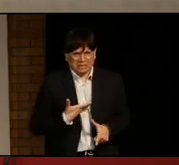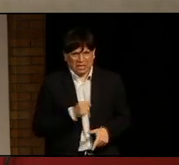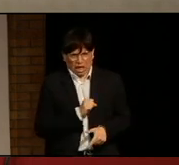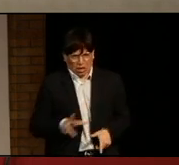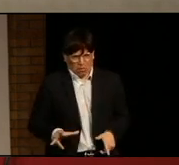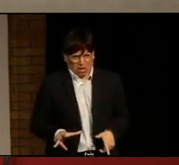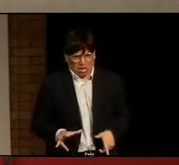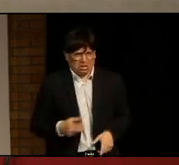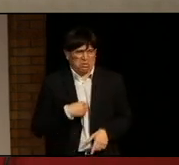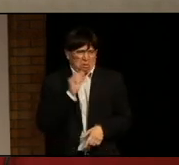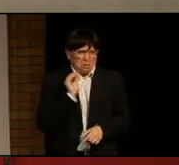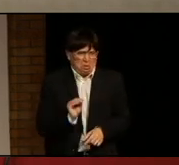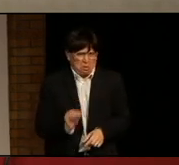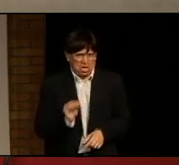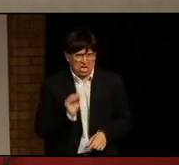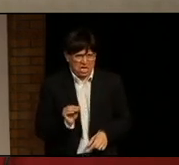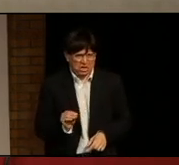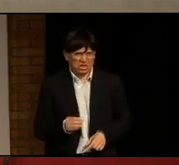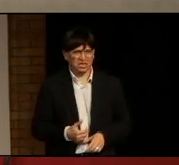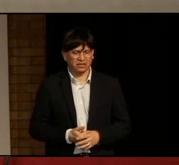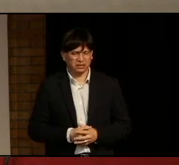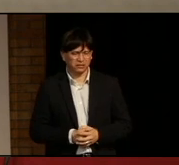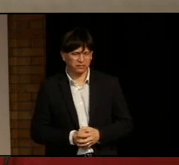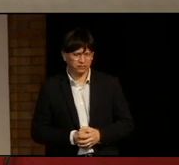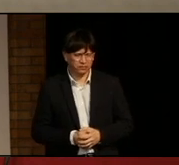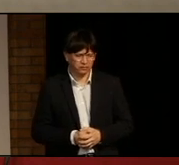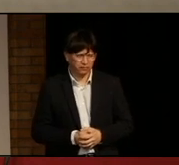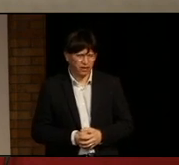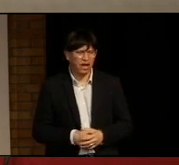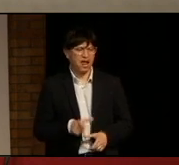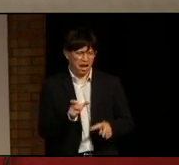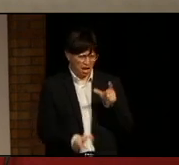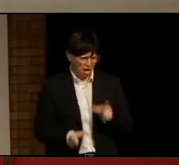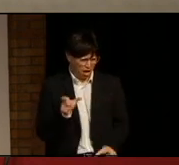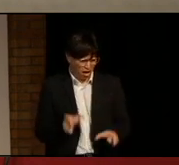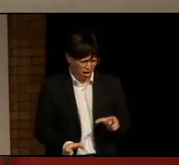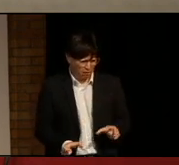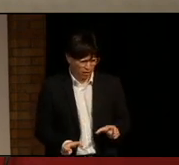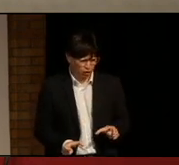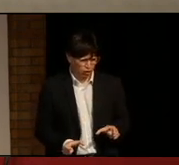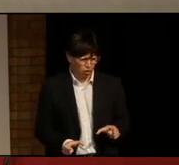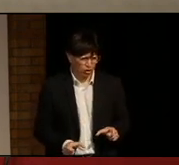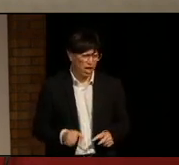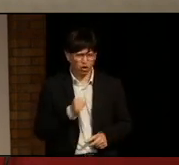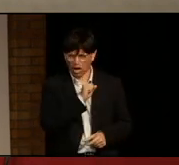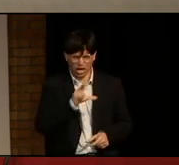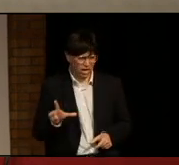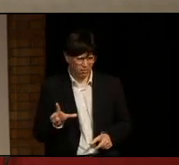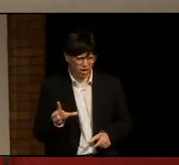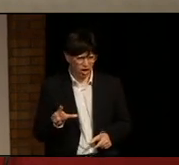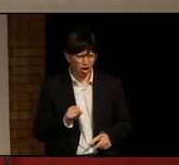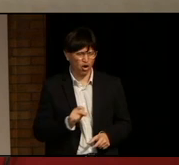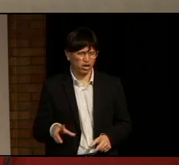pretese necessità di utilità e di sicurezza l'essere umano non è pienamente autonomo la sua libertà si